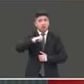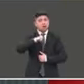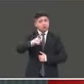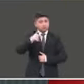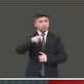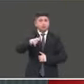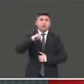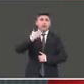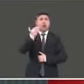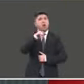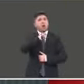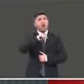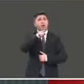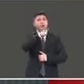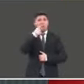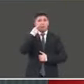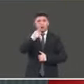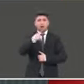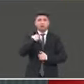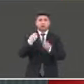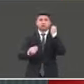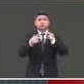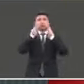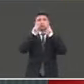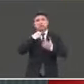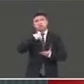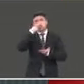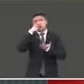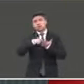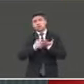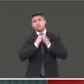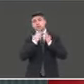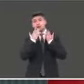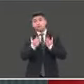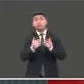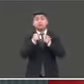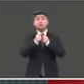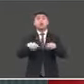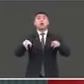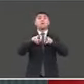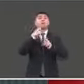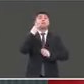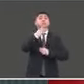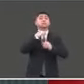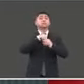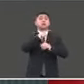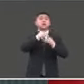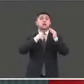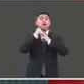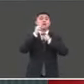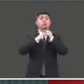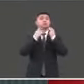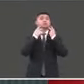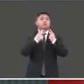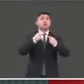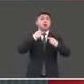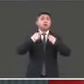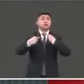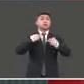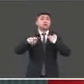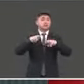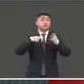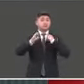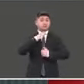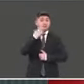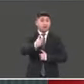benzer şekilde maket bulacağına inanıyoruz birleşmiş milletleri yapısal eksiklerine